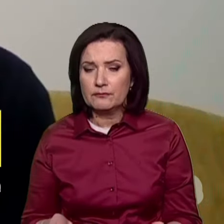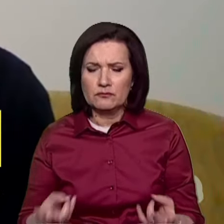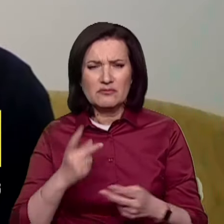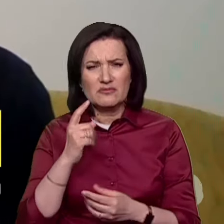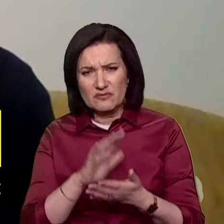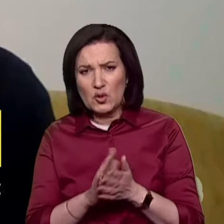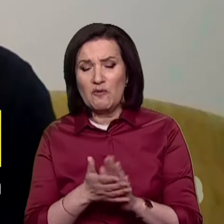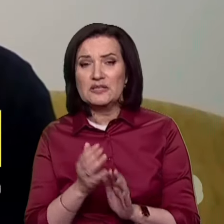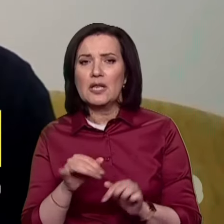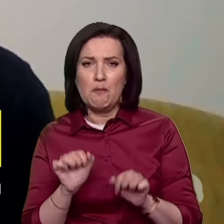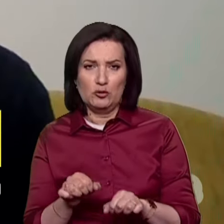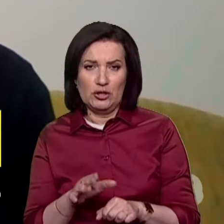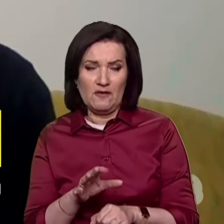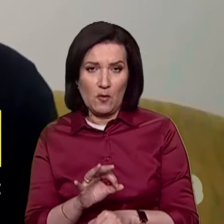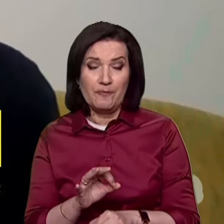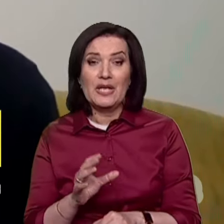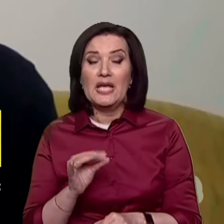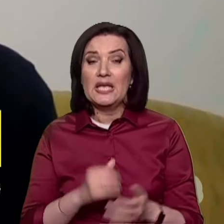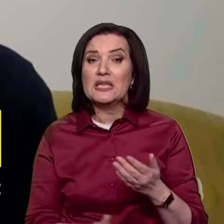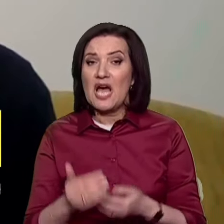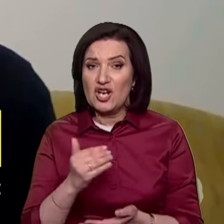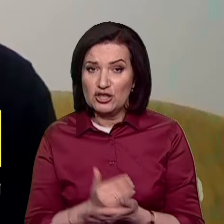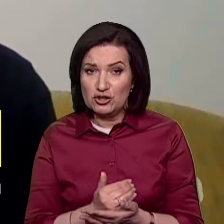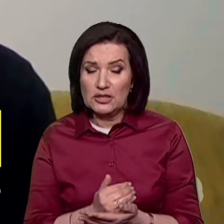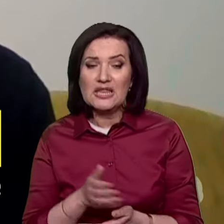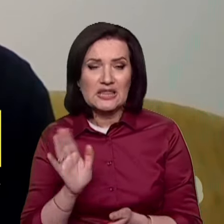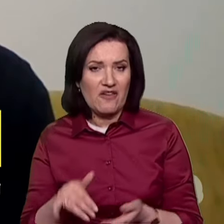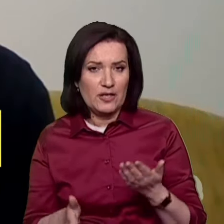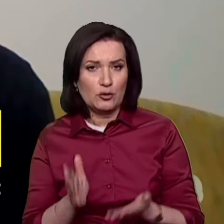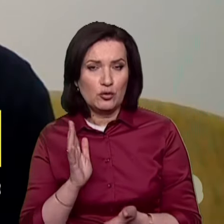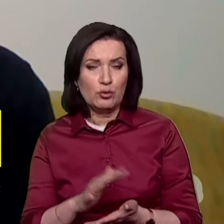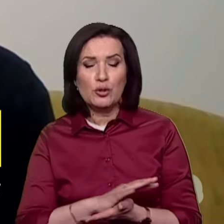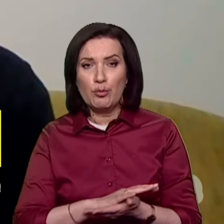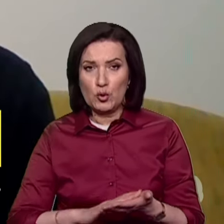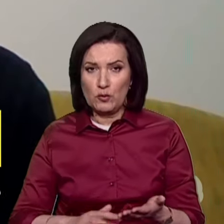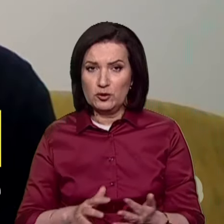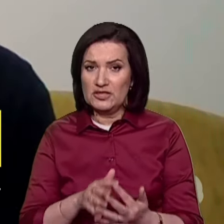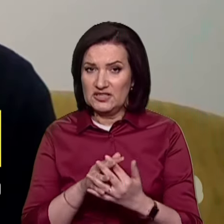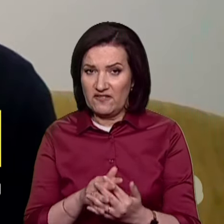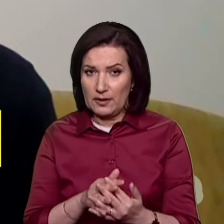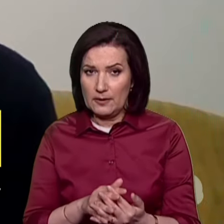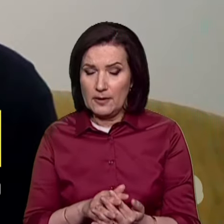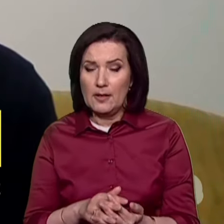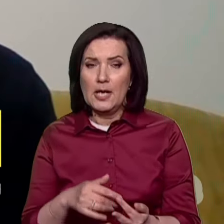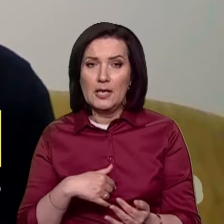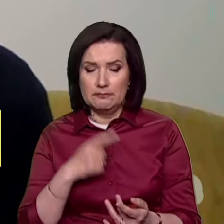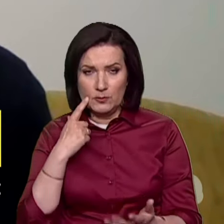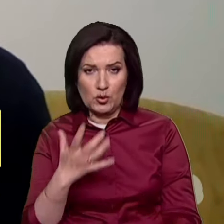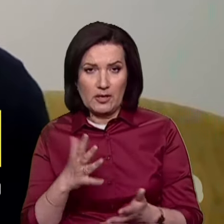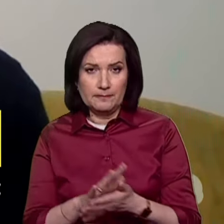ще треба домовлятися, але це можливо. Ну і нарешті, навіть якщо буде продовжуватись війна, от уявимо